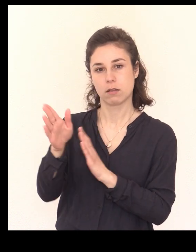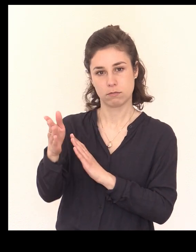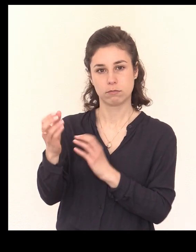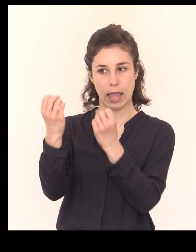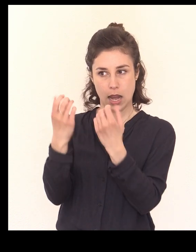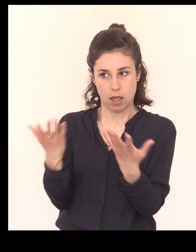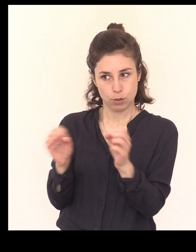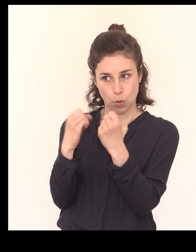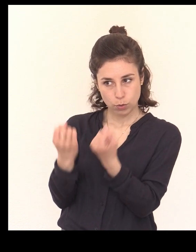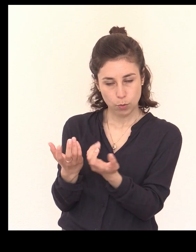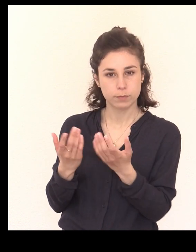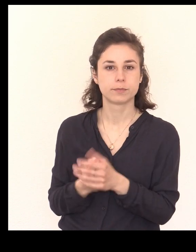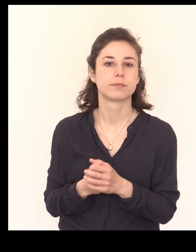gebeten.